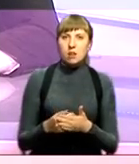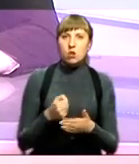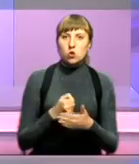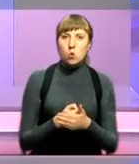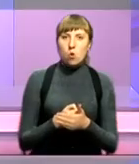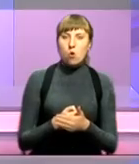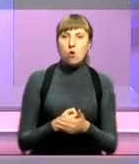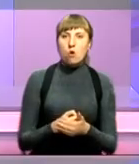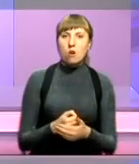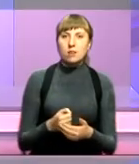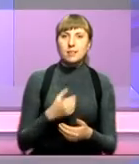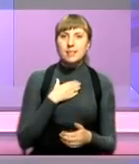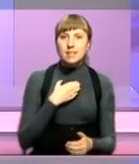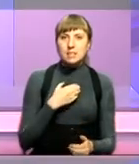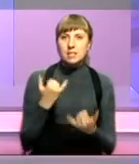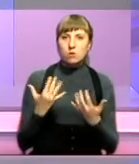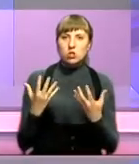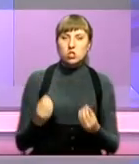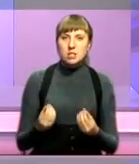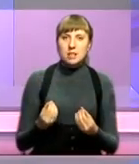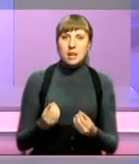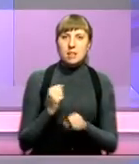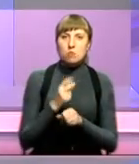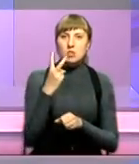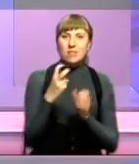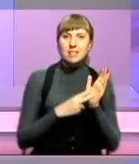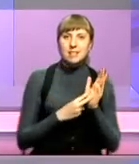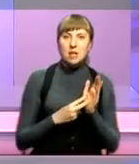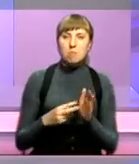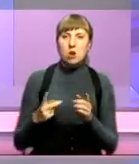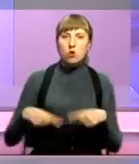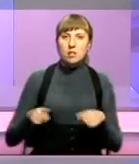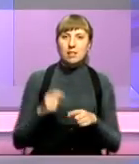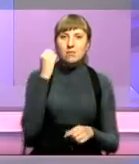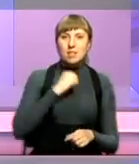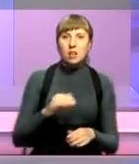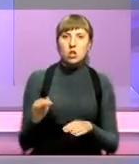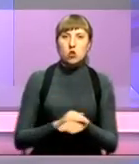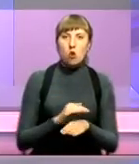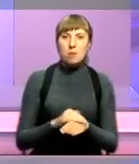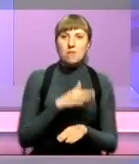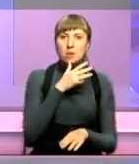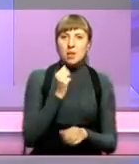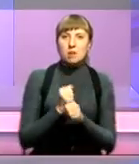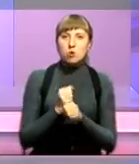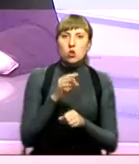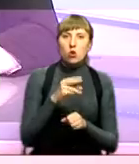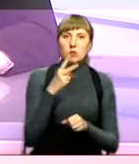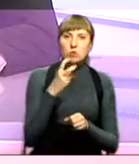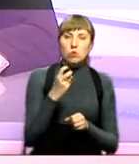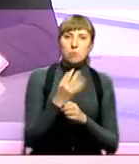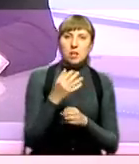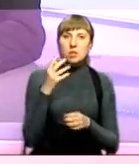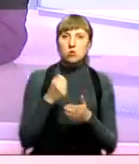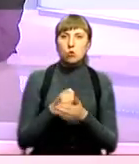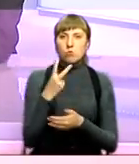докризисных. То есть на сегодняшний день уже работает 207 отделений. В старые добрые времена работали от 215 до